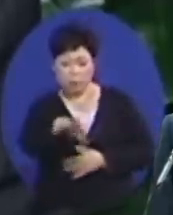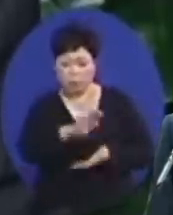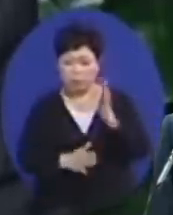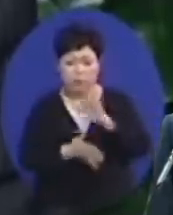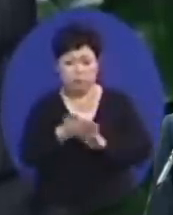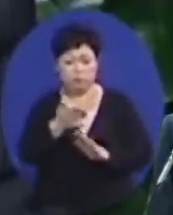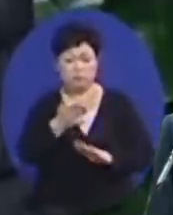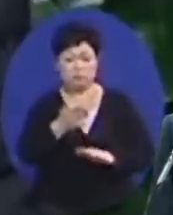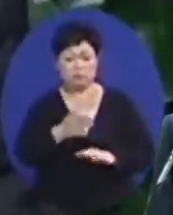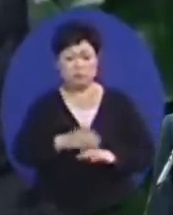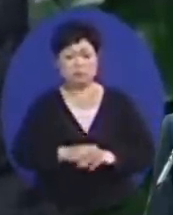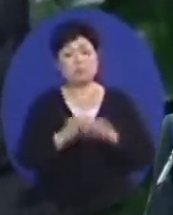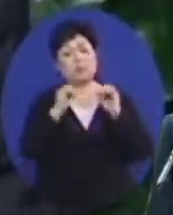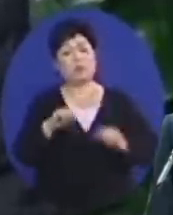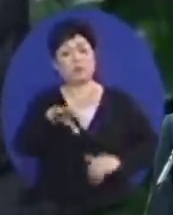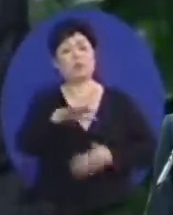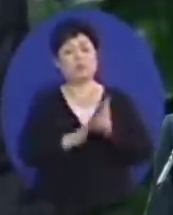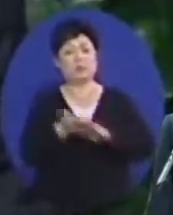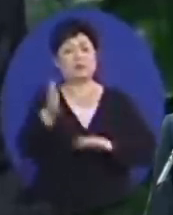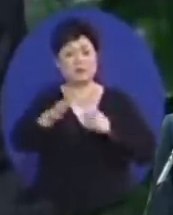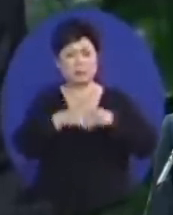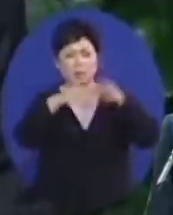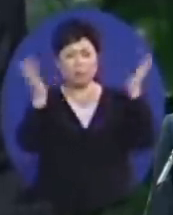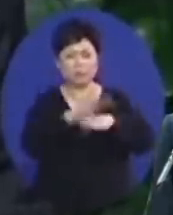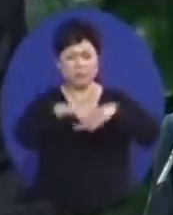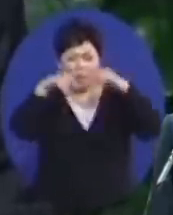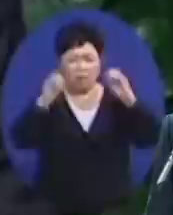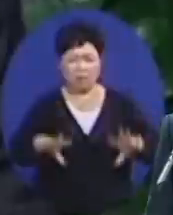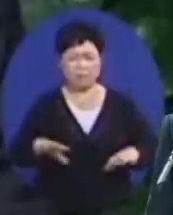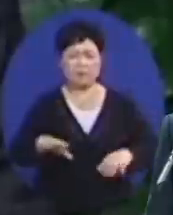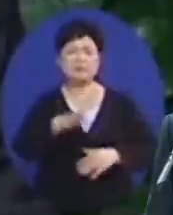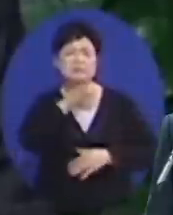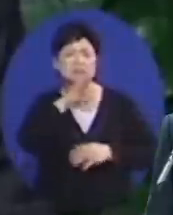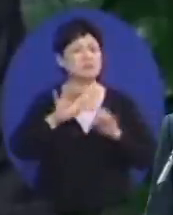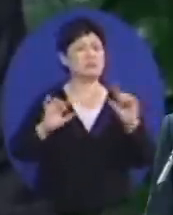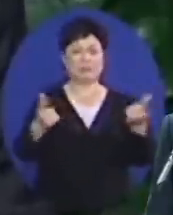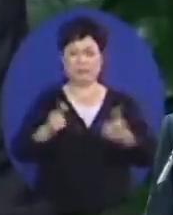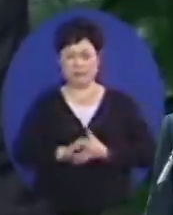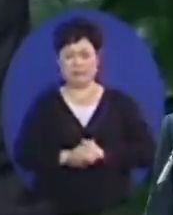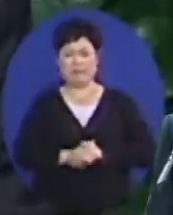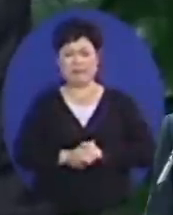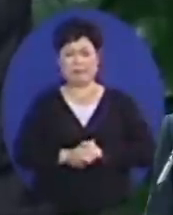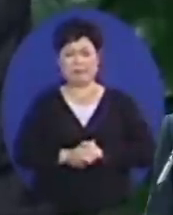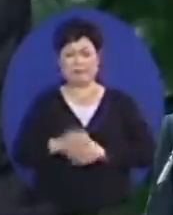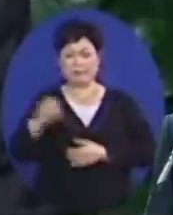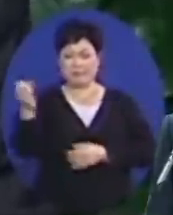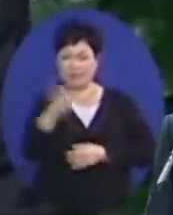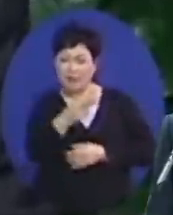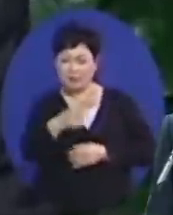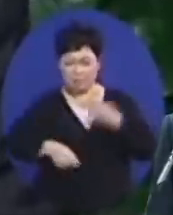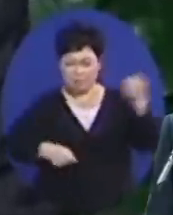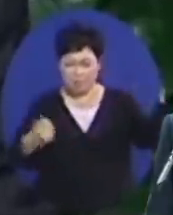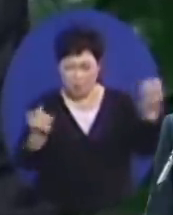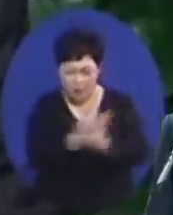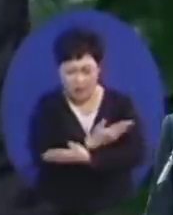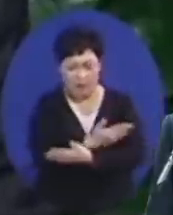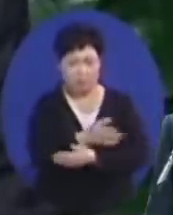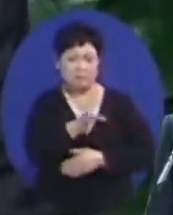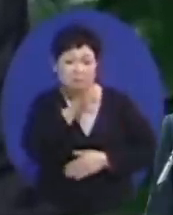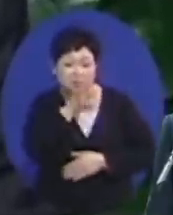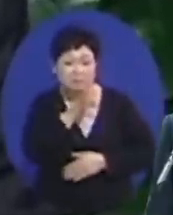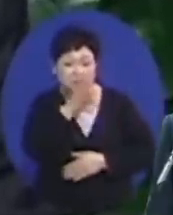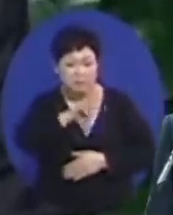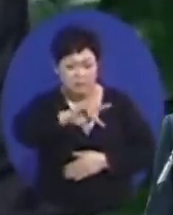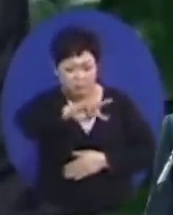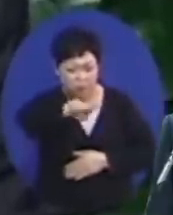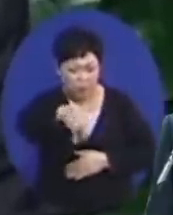없습니다. 그러므로 모두 다 허상이요 실상이 아니었습니다. 다시 그는 회개하고 실상으로